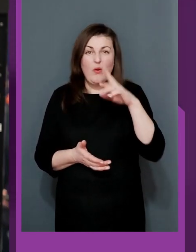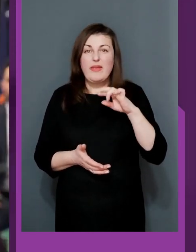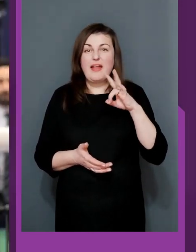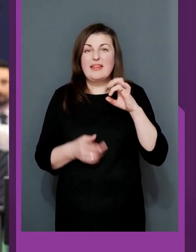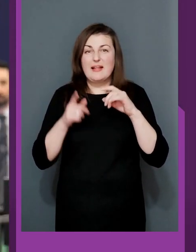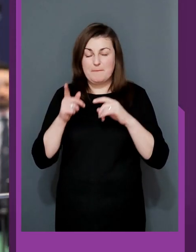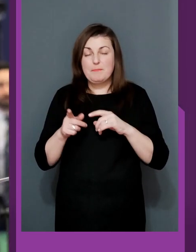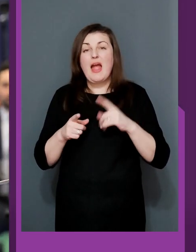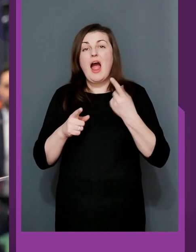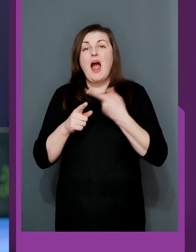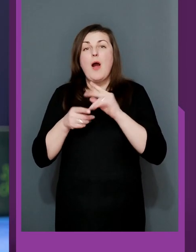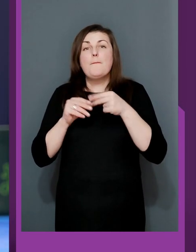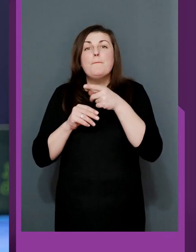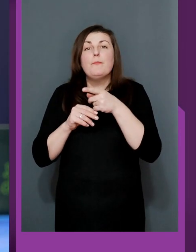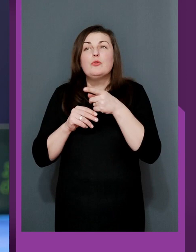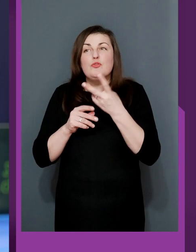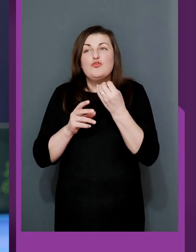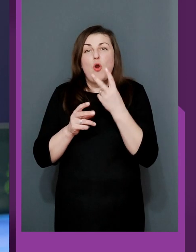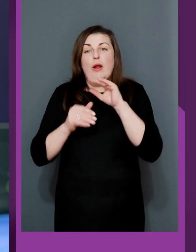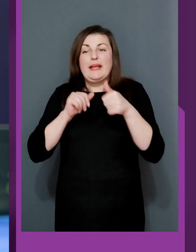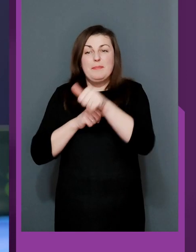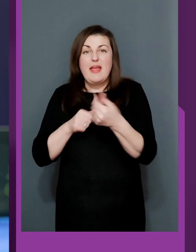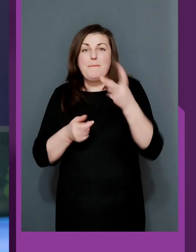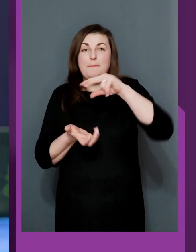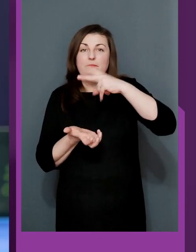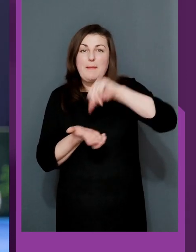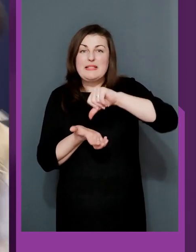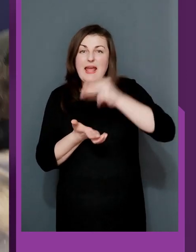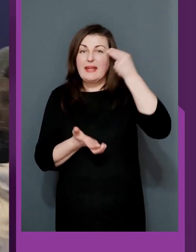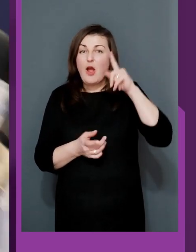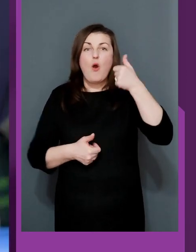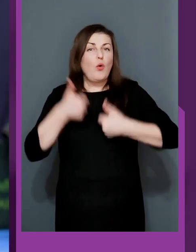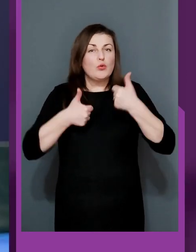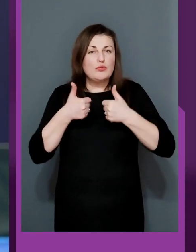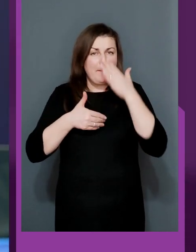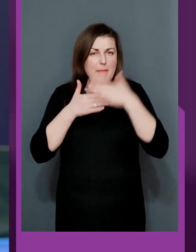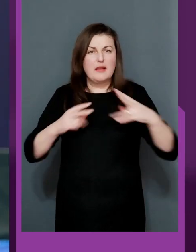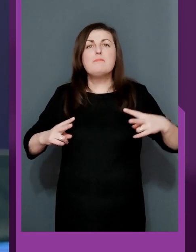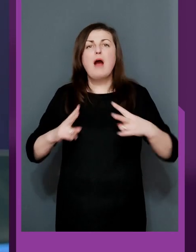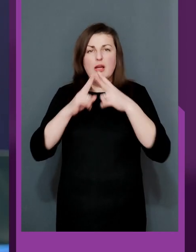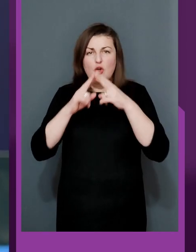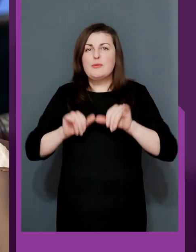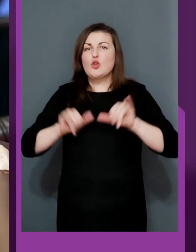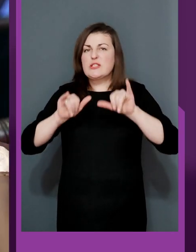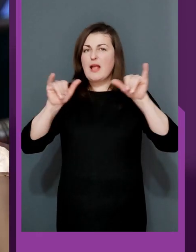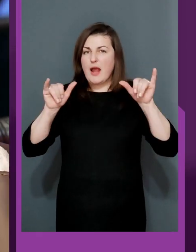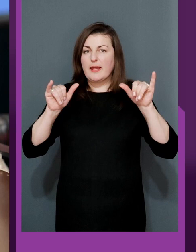але окрім неї на п'дестав вийшли ще дві представниці Китаю тож конкуренція перед Парижем